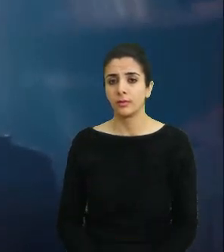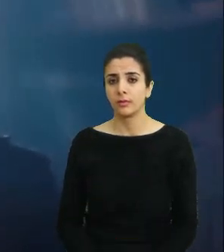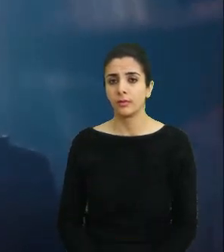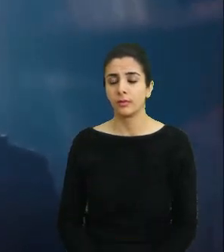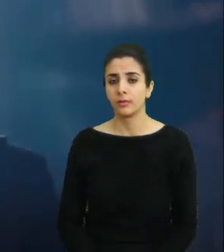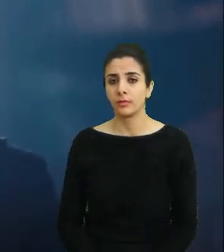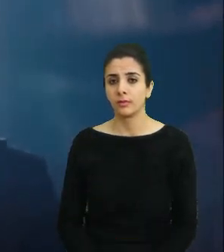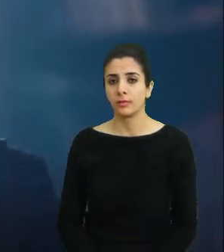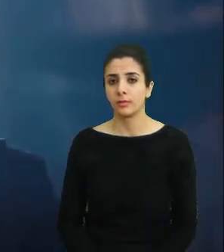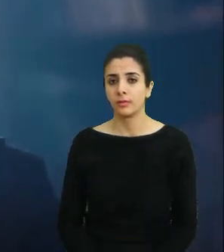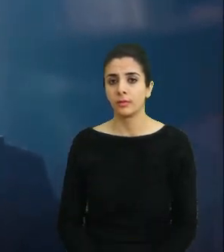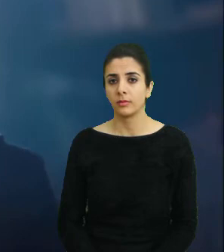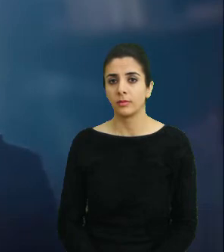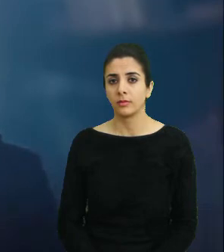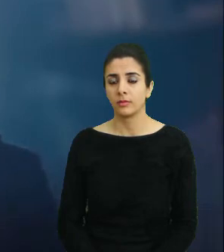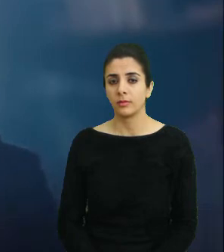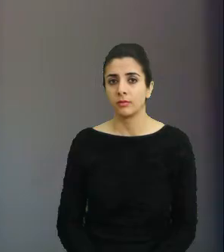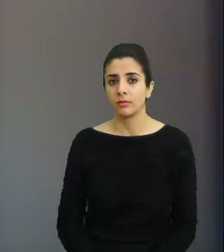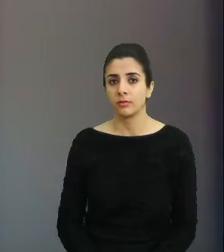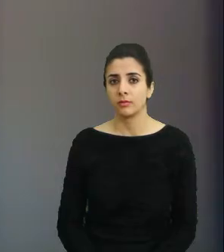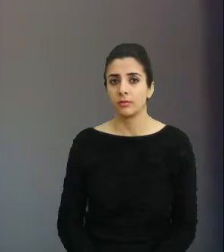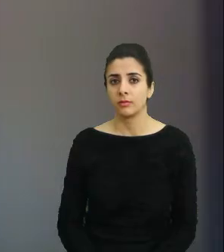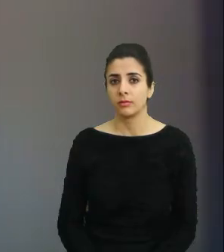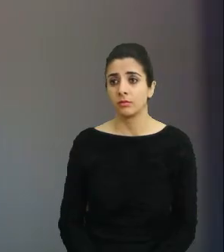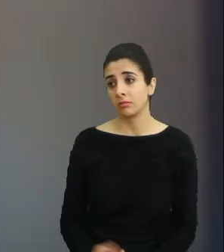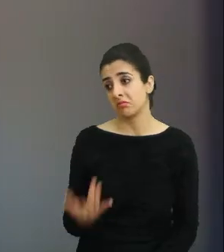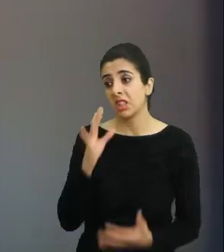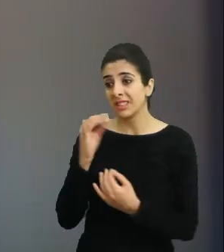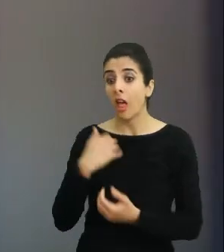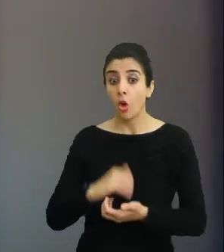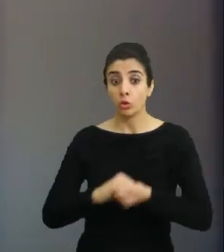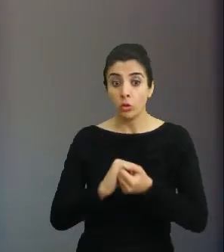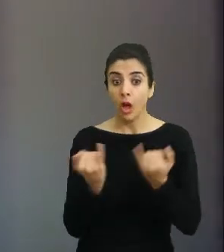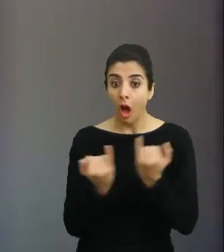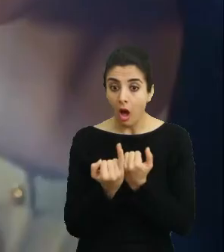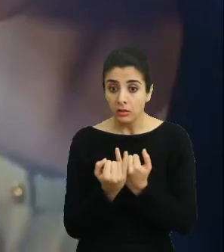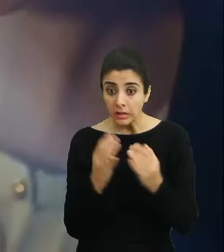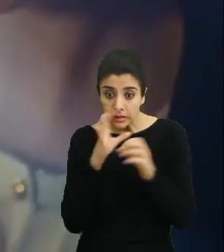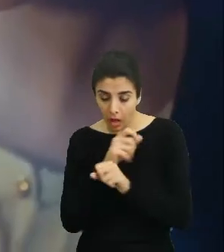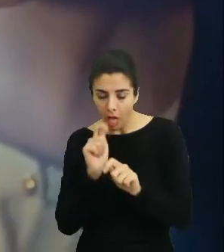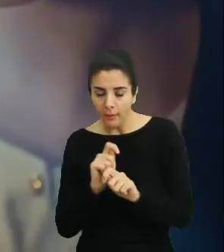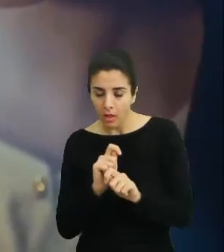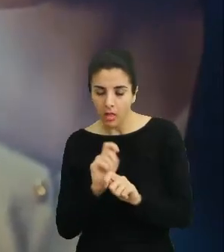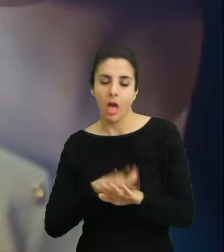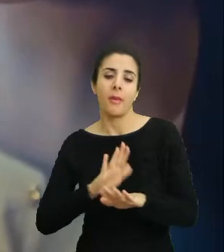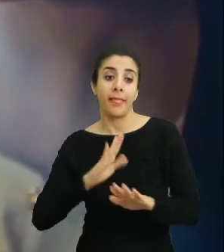duygusallığı daha da arttı. İnsan dostundan, kardeşinden bir şey saklar mı? Dertleşmez mi?